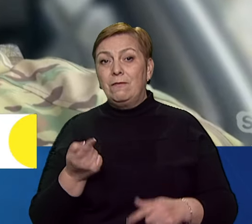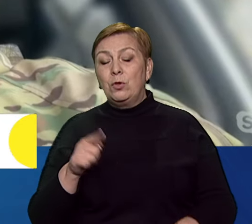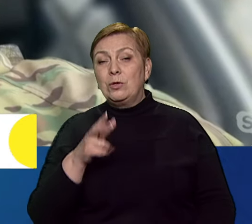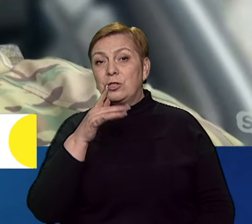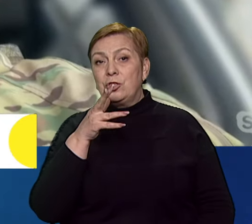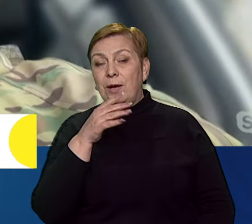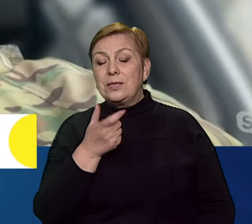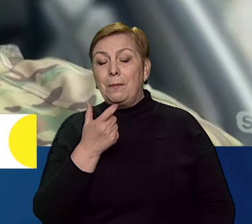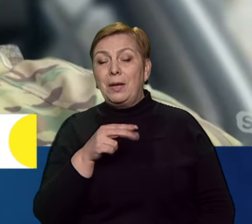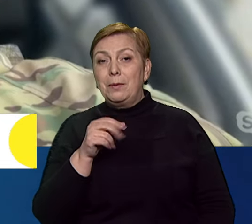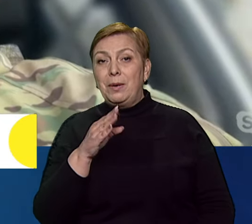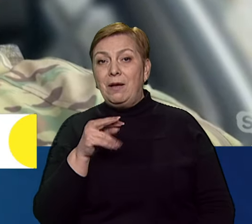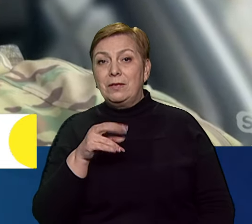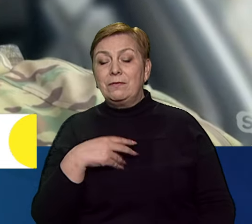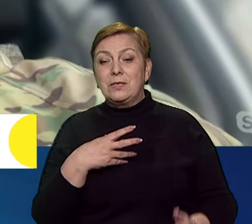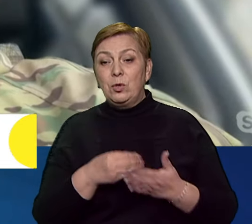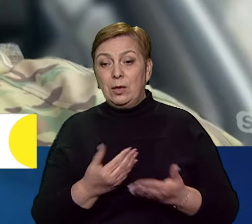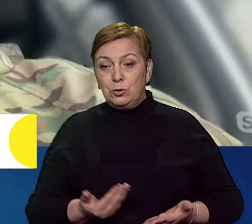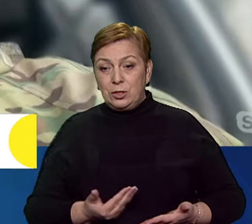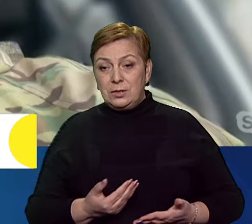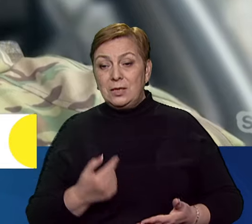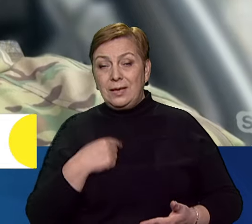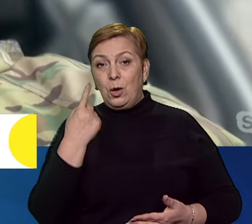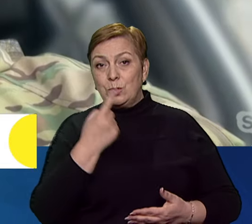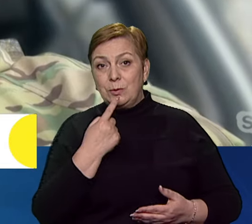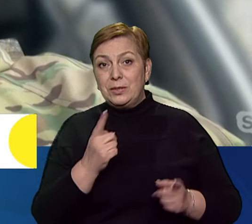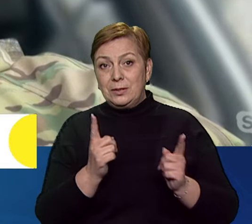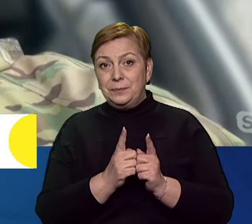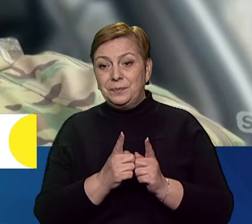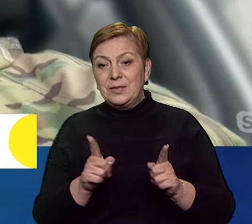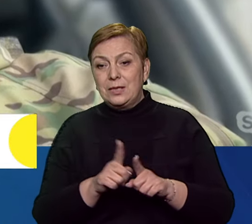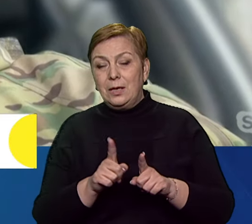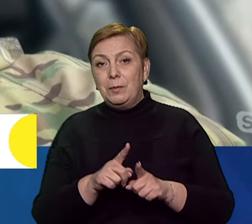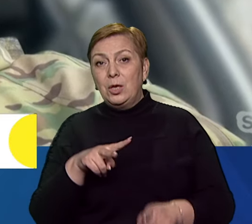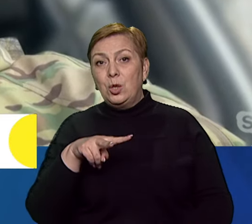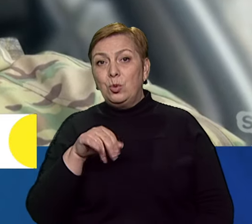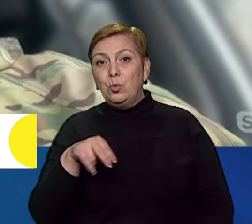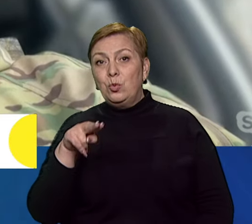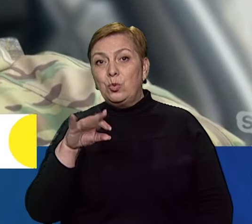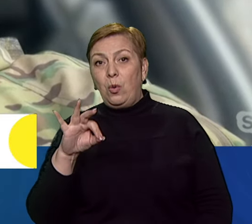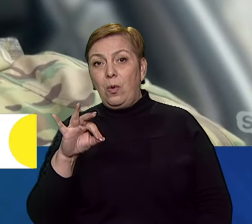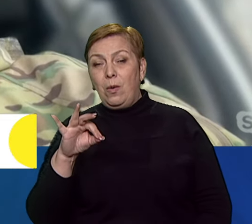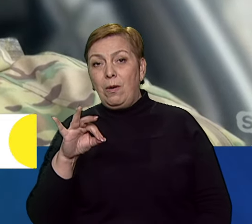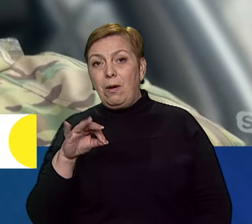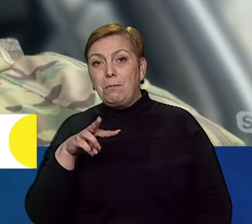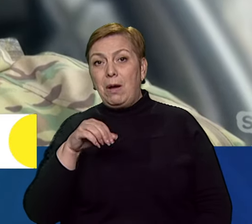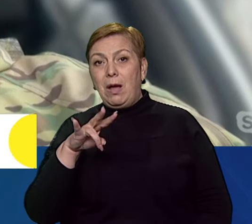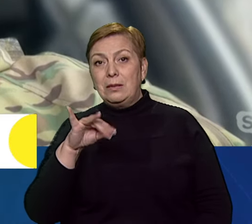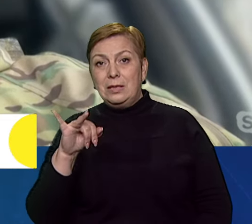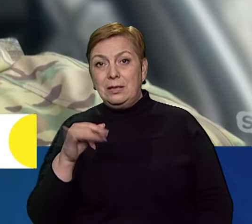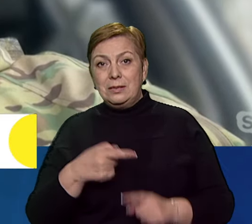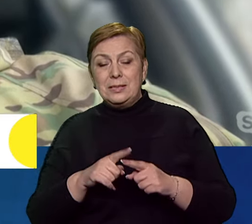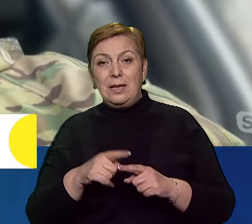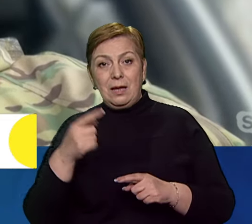Павле, я в своєму житті особисто стикався з так званими лудоманами. Це люди, які грають багато, програють багато і